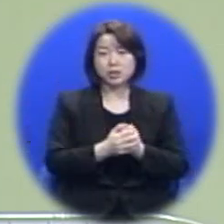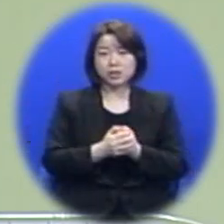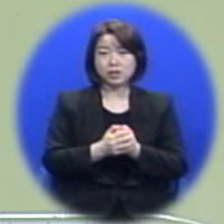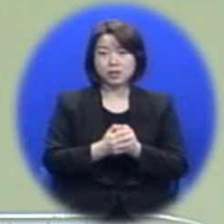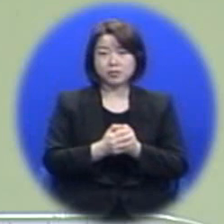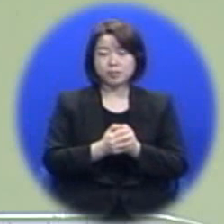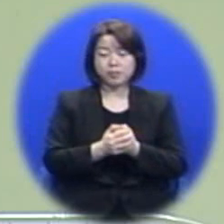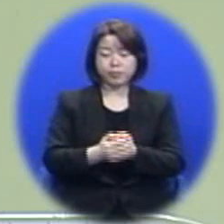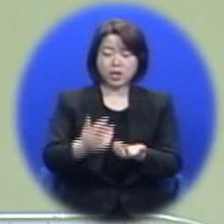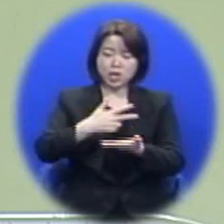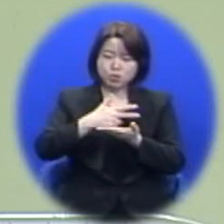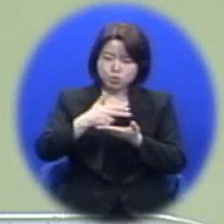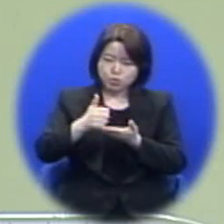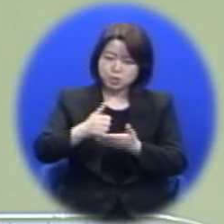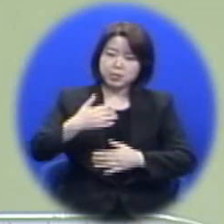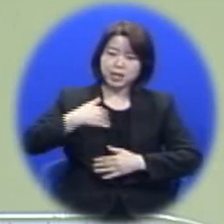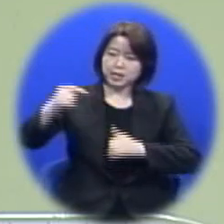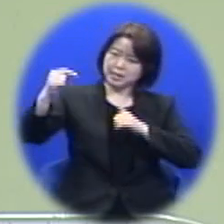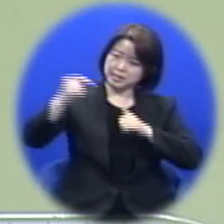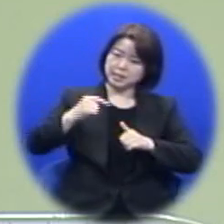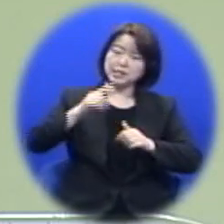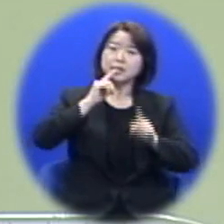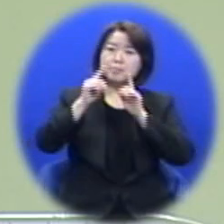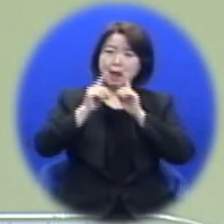하시는 말씀이 십자 갑니다